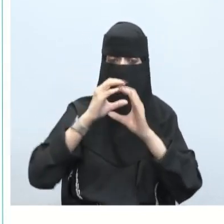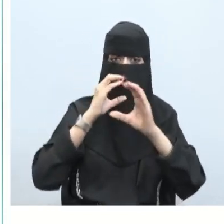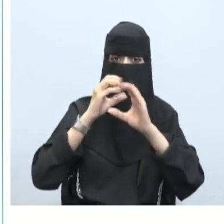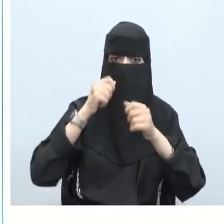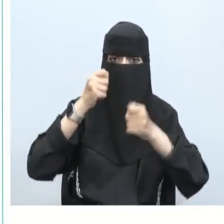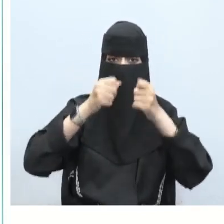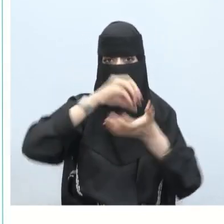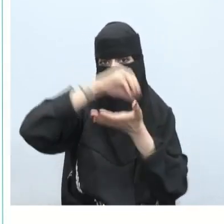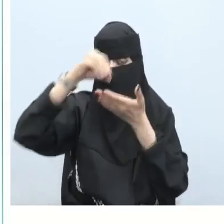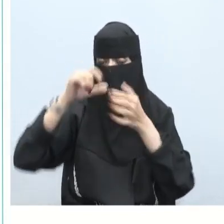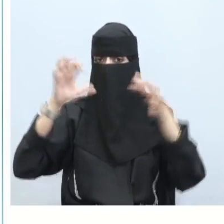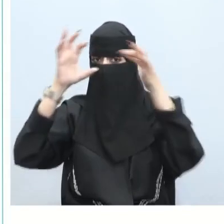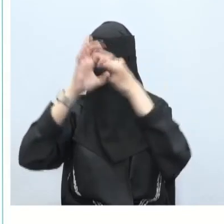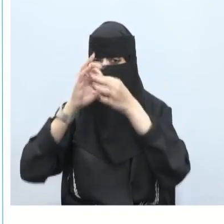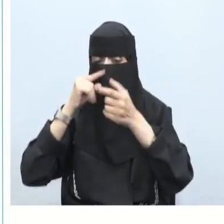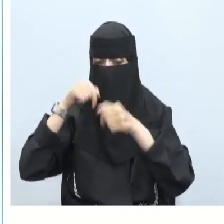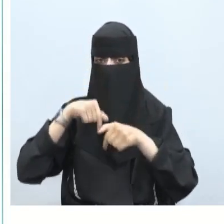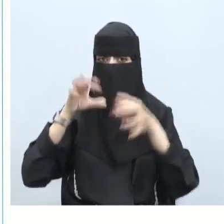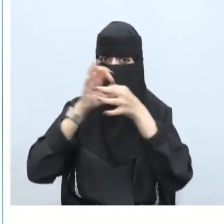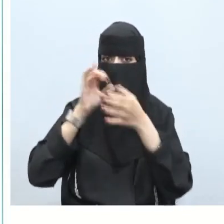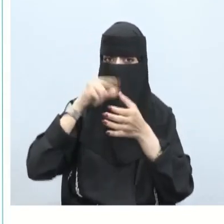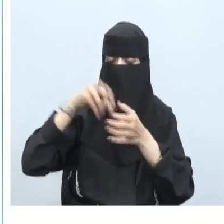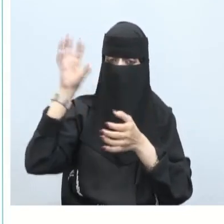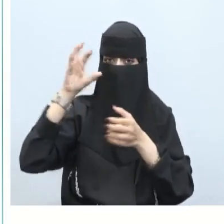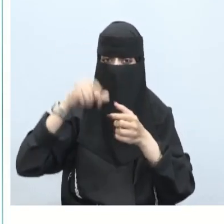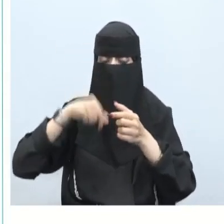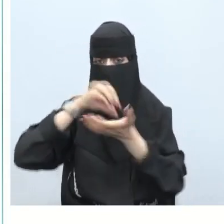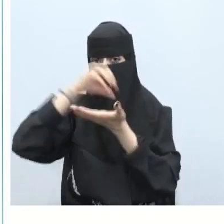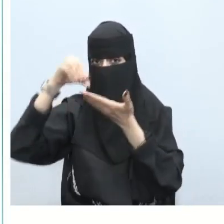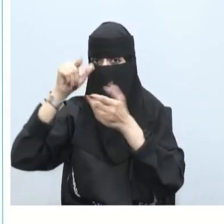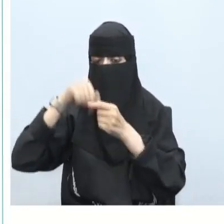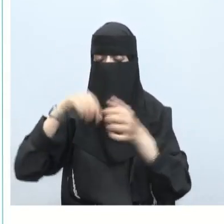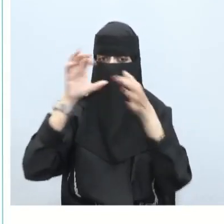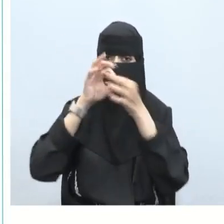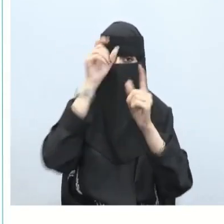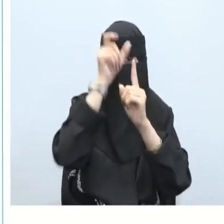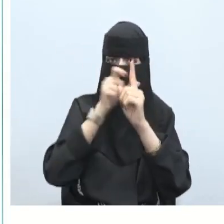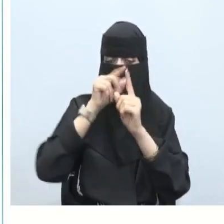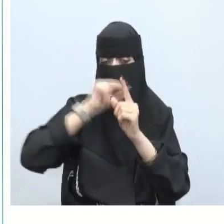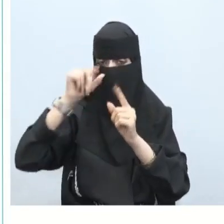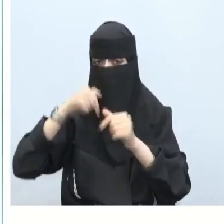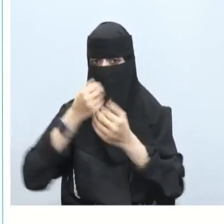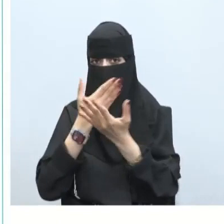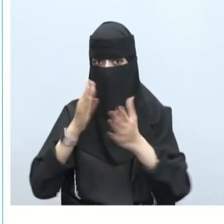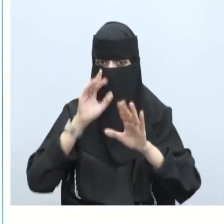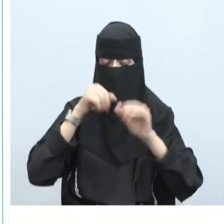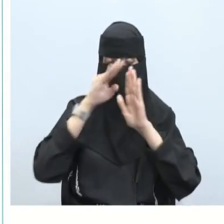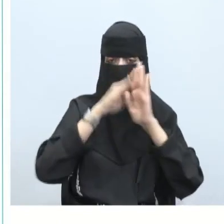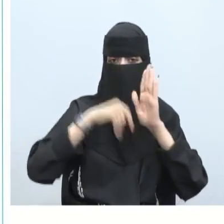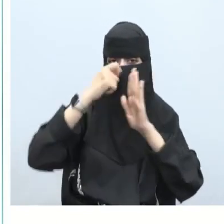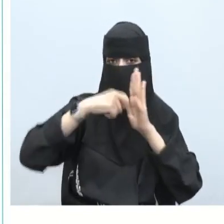وسائل النقل في الربط مع شركات النقل في الربط مع العملاء انفسهم وكل ذلك يحتاج الى